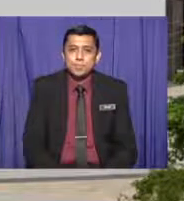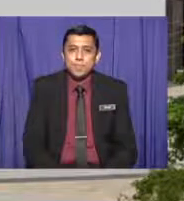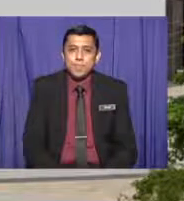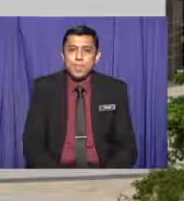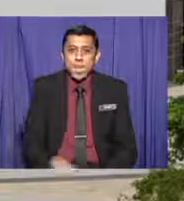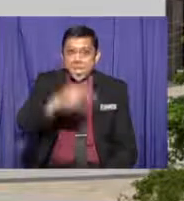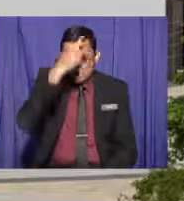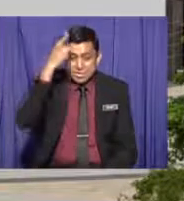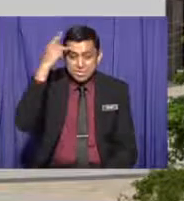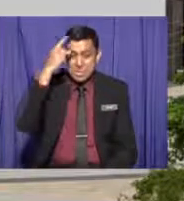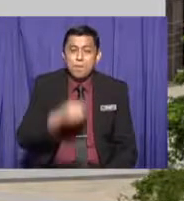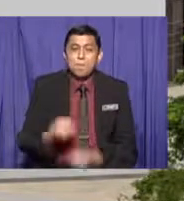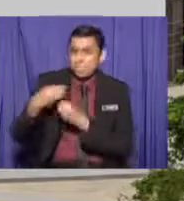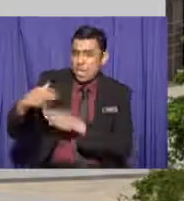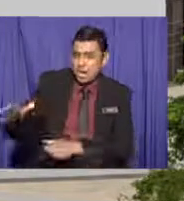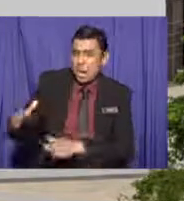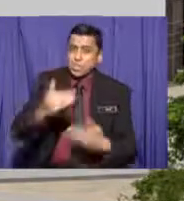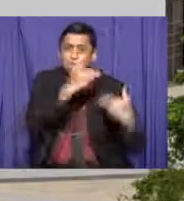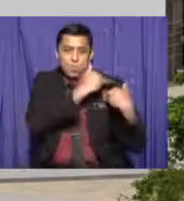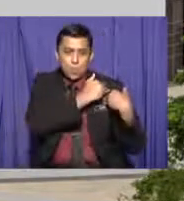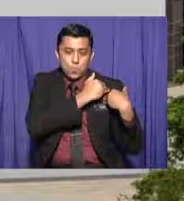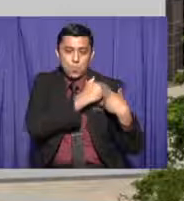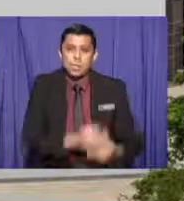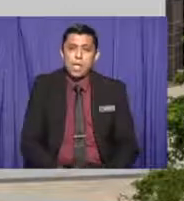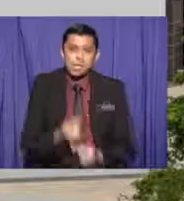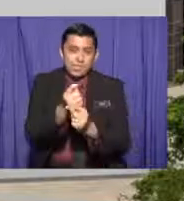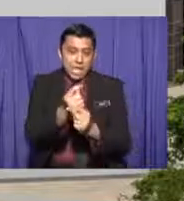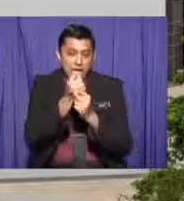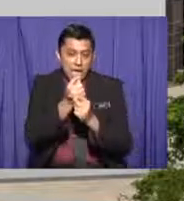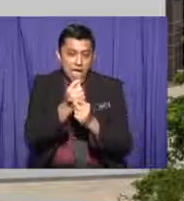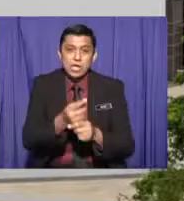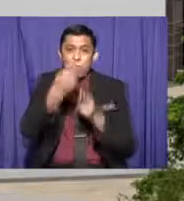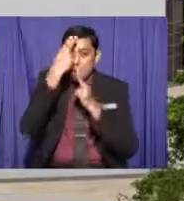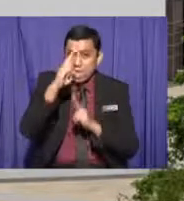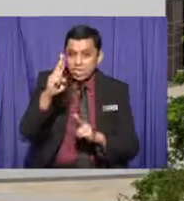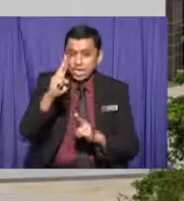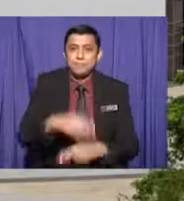kesan pengabaian tanggungjawab mempertahankan kedaulatan,